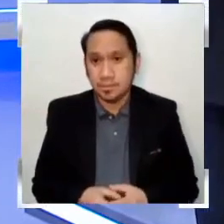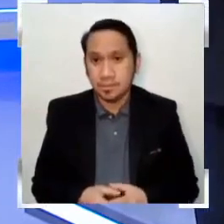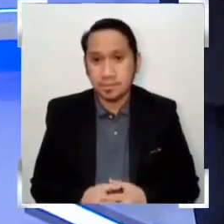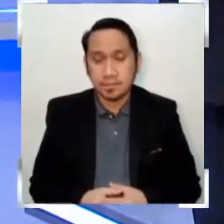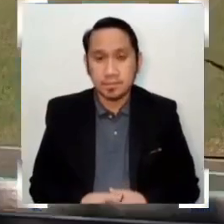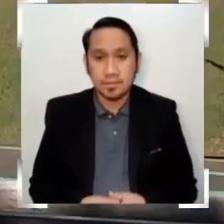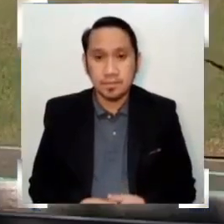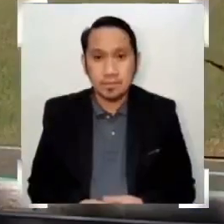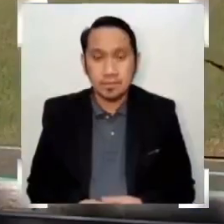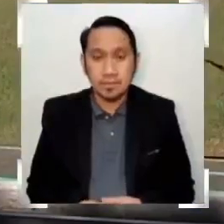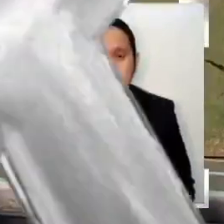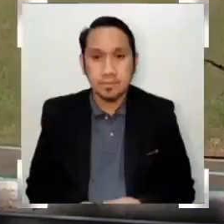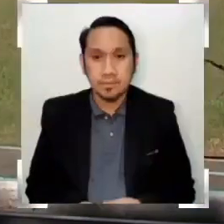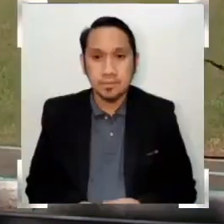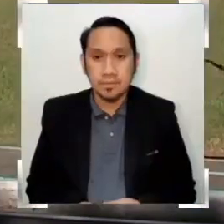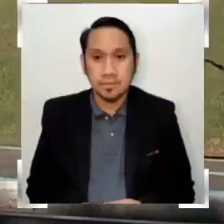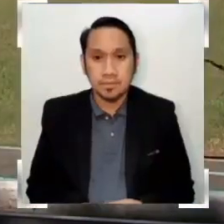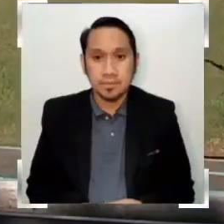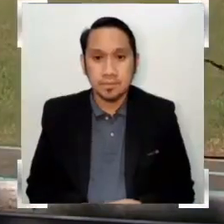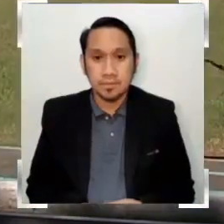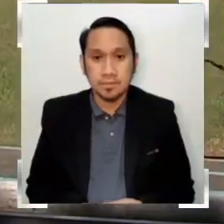Perez.